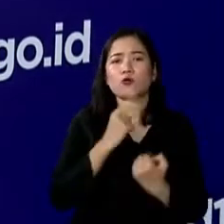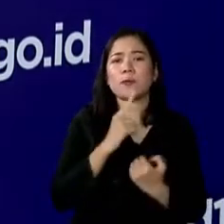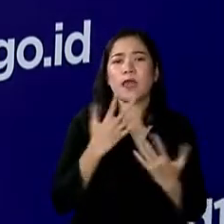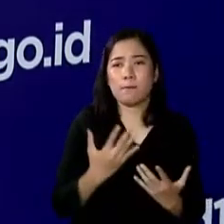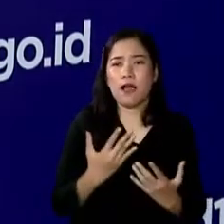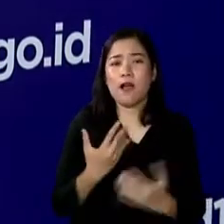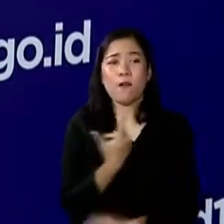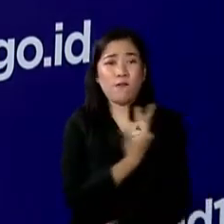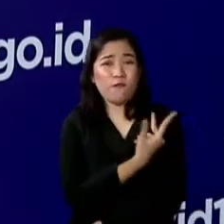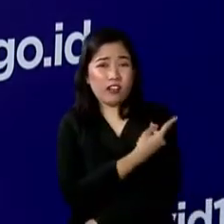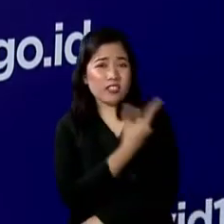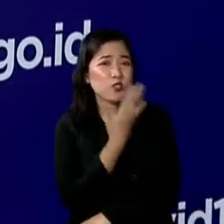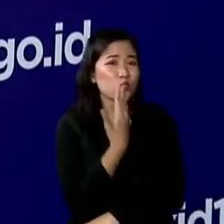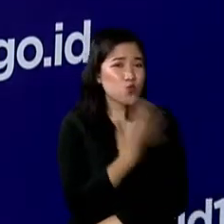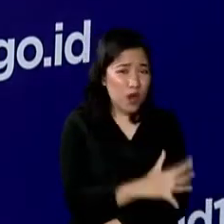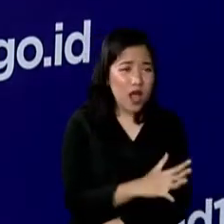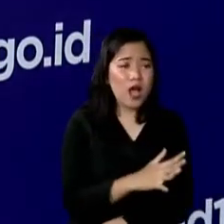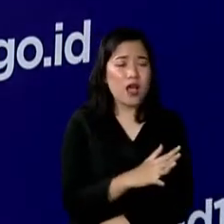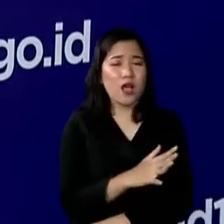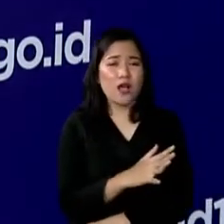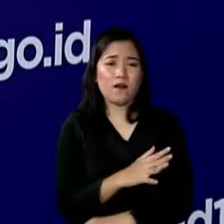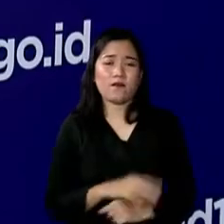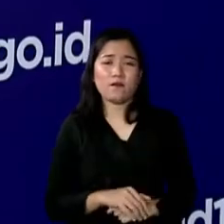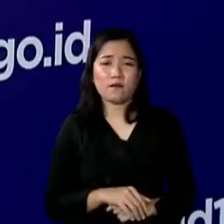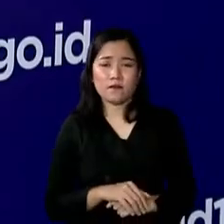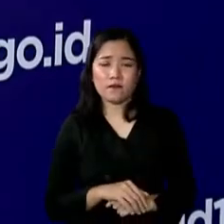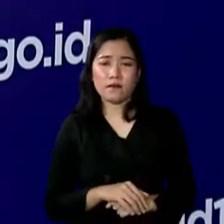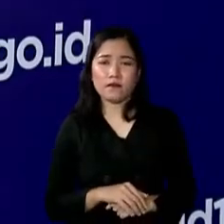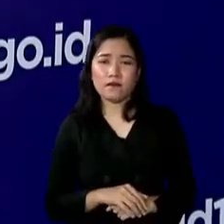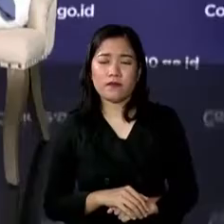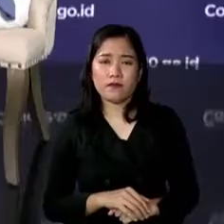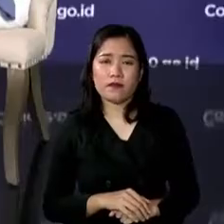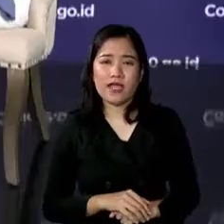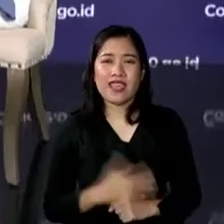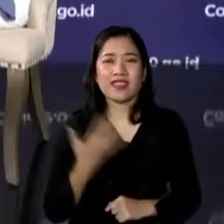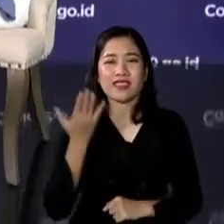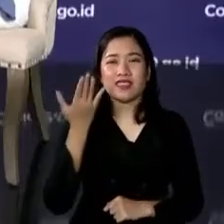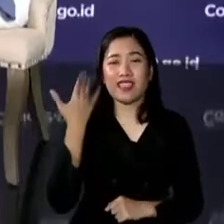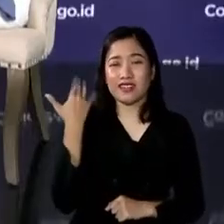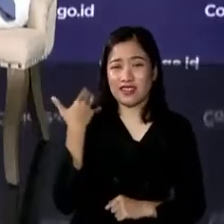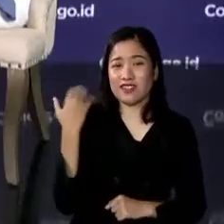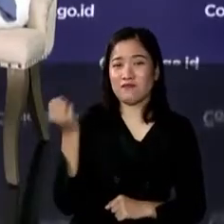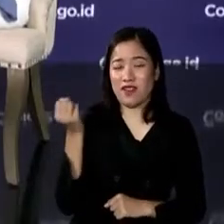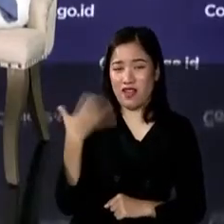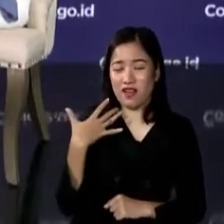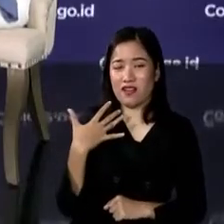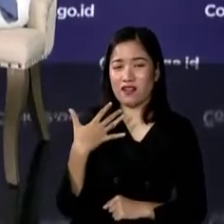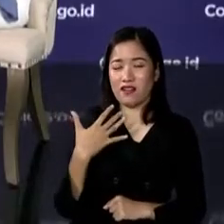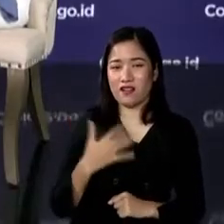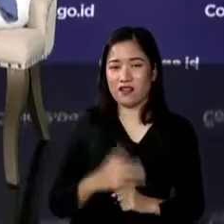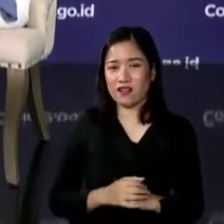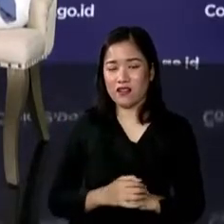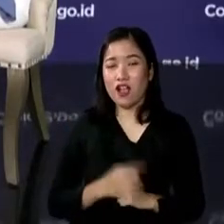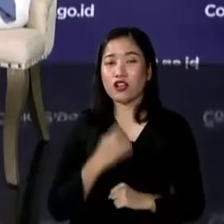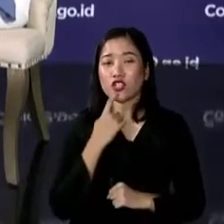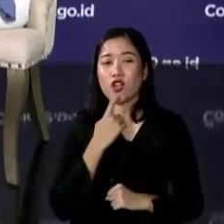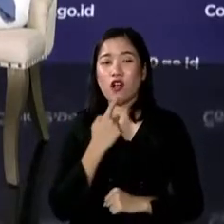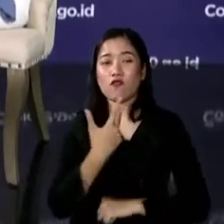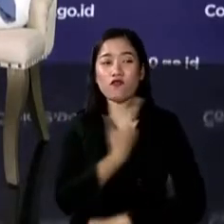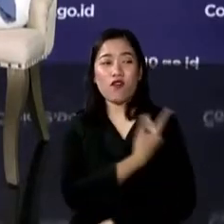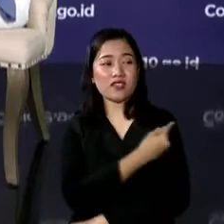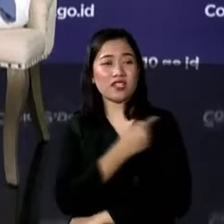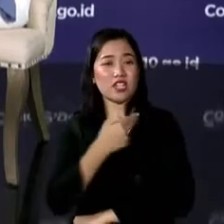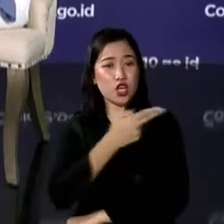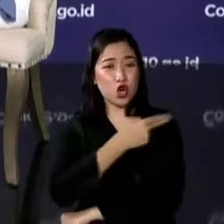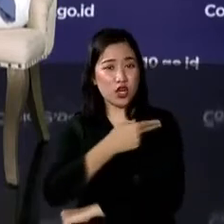ini sudah datang sudah ada di depan mata Oh ya tadi kan disebutkan bahwa vaksin